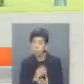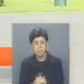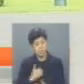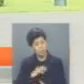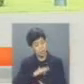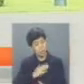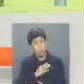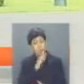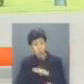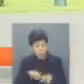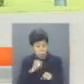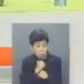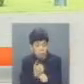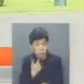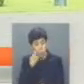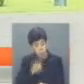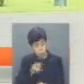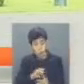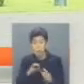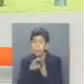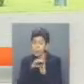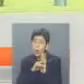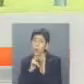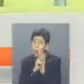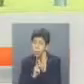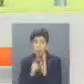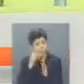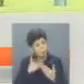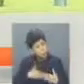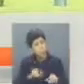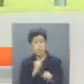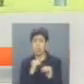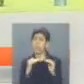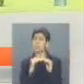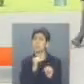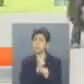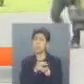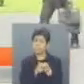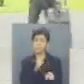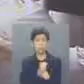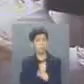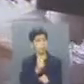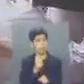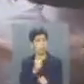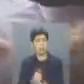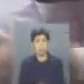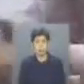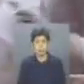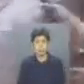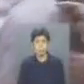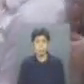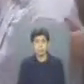หากความเคลื่อนไหวนะคะยังอยู่ภายใต้กรอบของกฎหมายก็ควรที่จะปล่อยให้เป็นสิทธิและเสรีภาพของแต่ละกลุ่มค่ะ